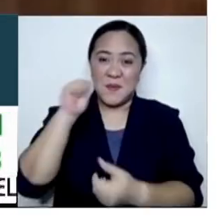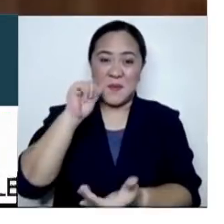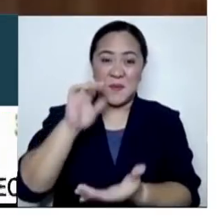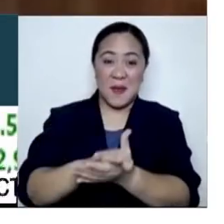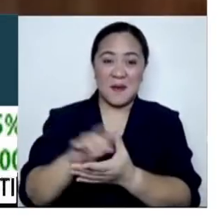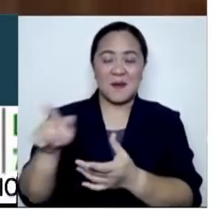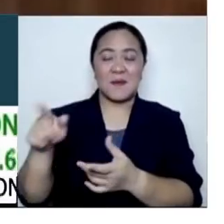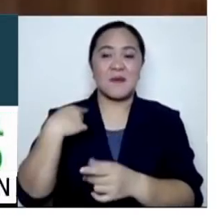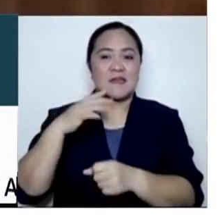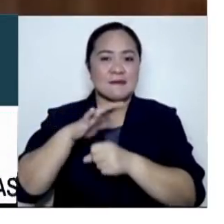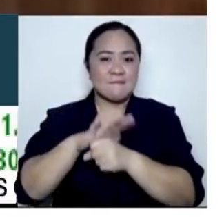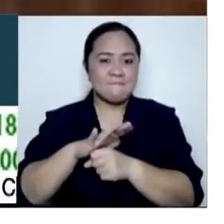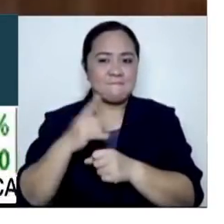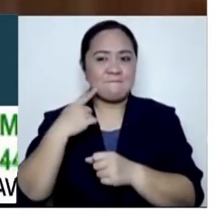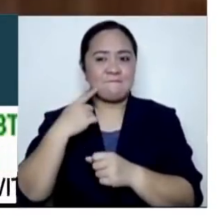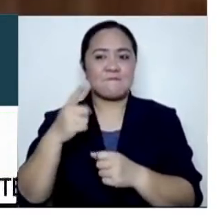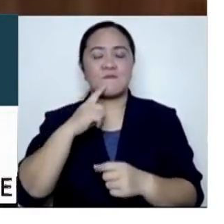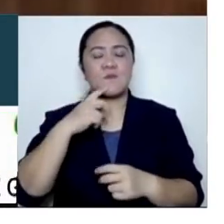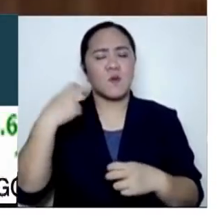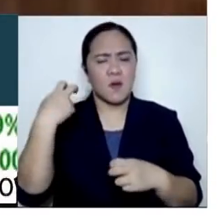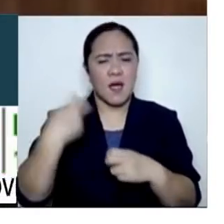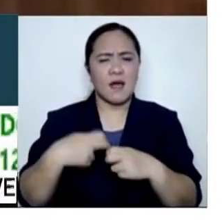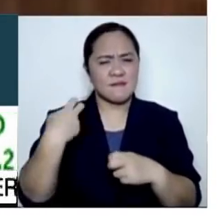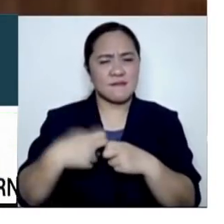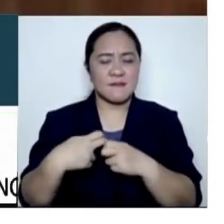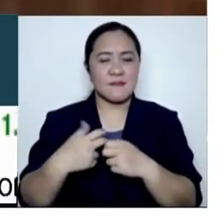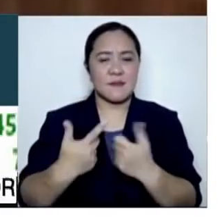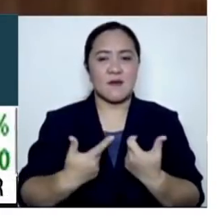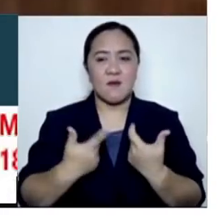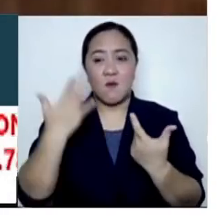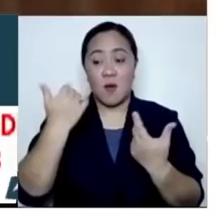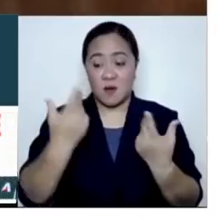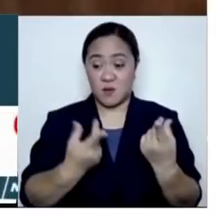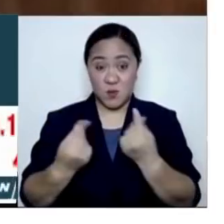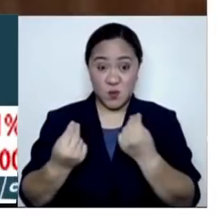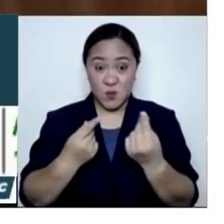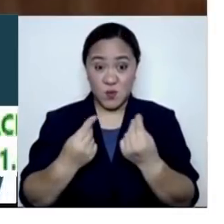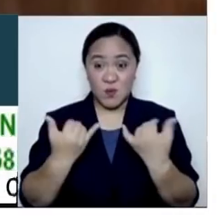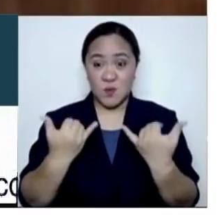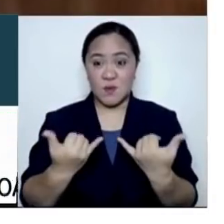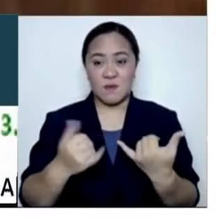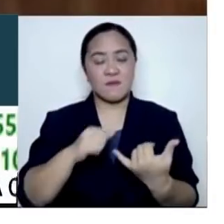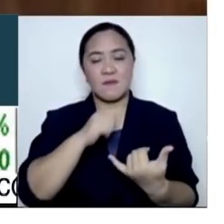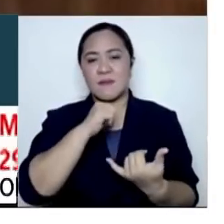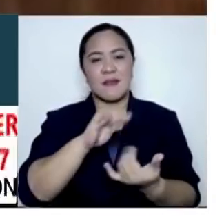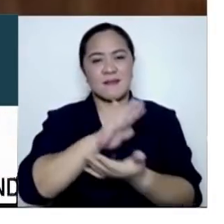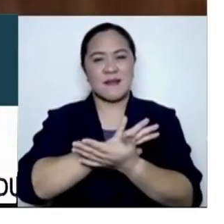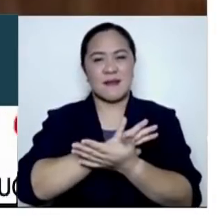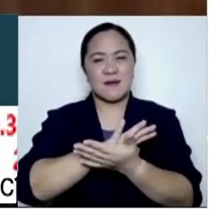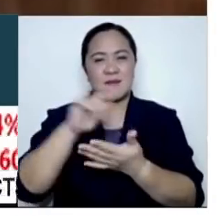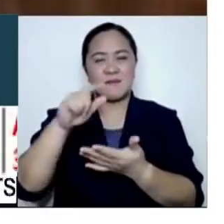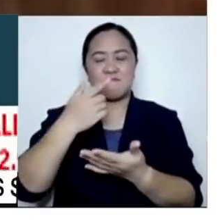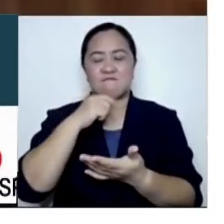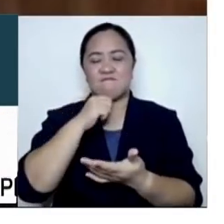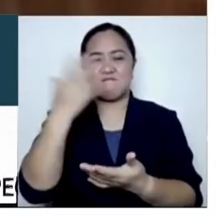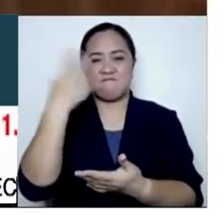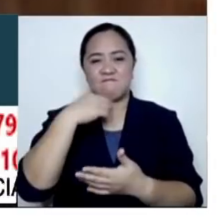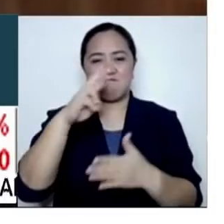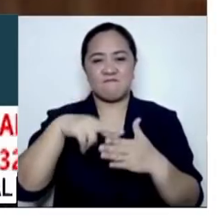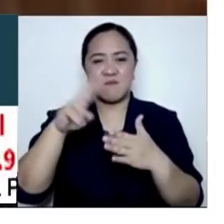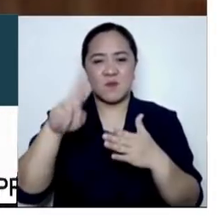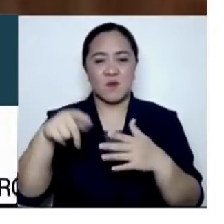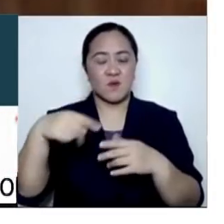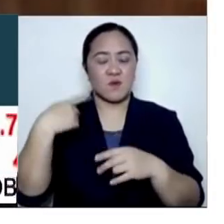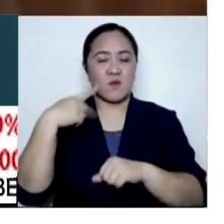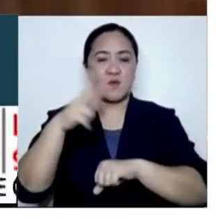it again. Talagang nahihirapan kami because itong mga ginagawa ay talagang hindi na maganda sa ating bayan. At ang tagal-tagal na namin rin nagsisilbi, we